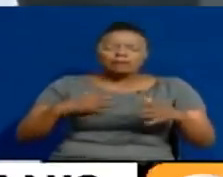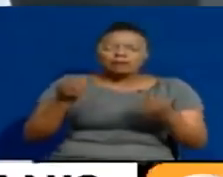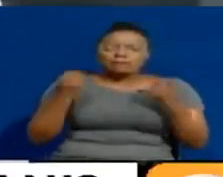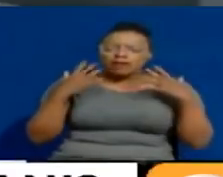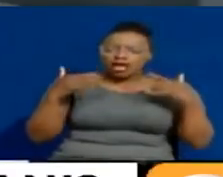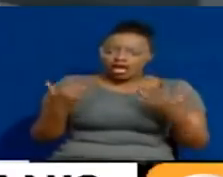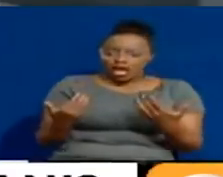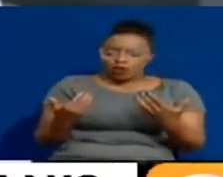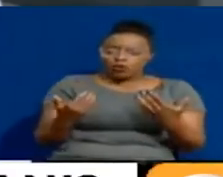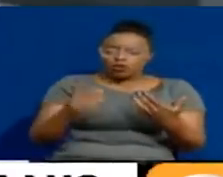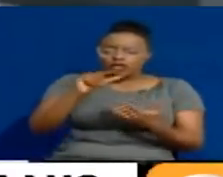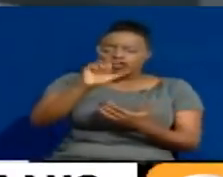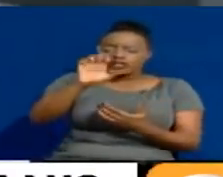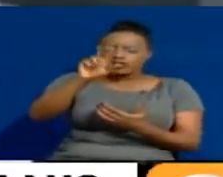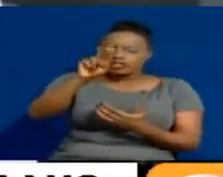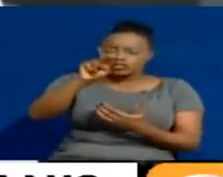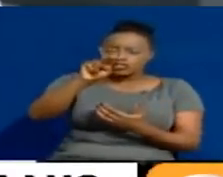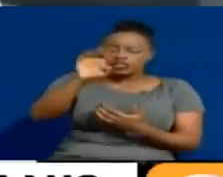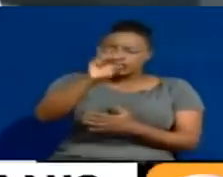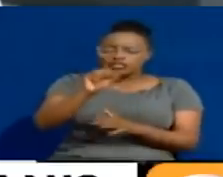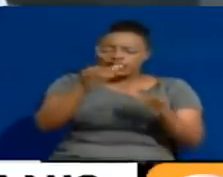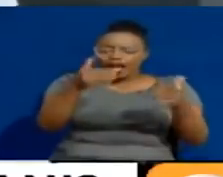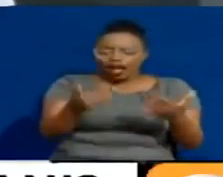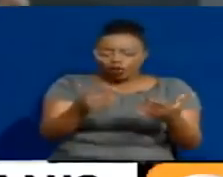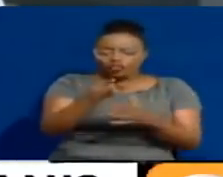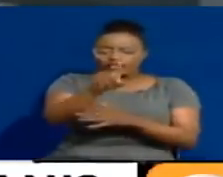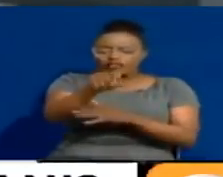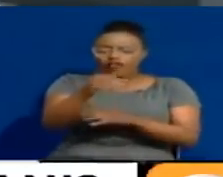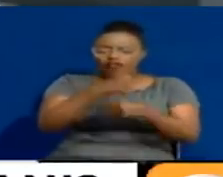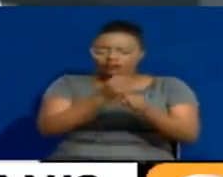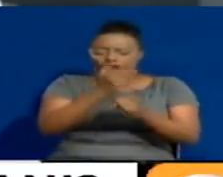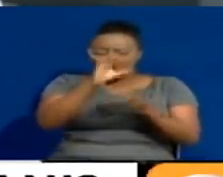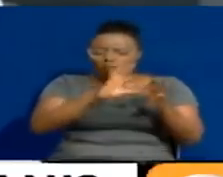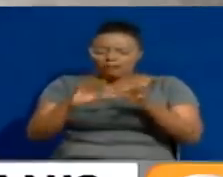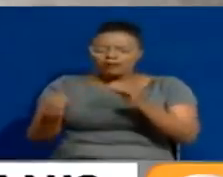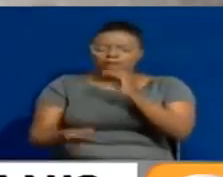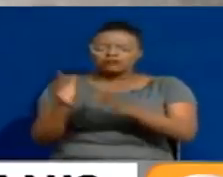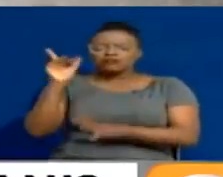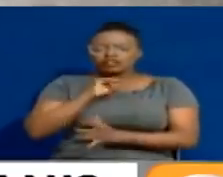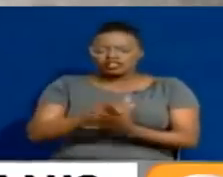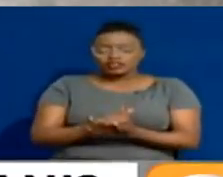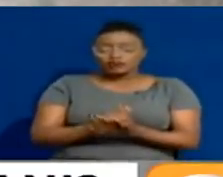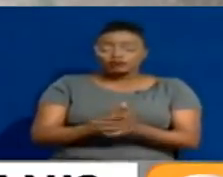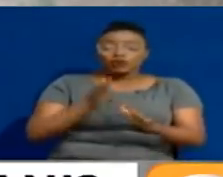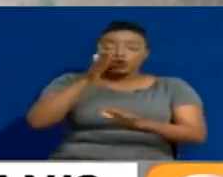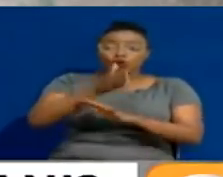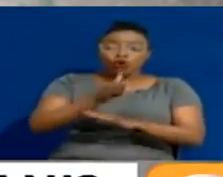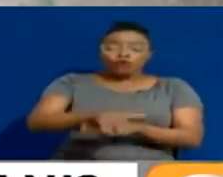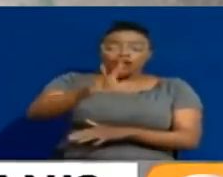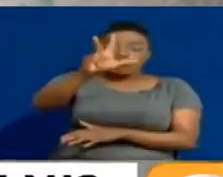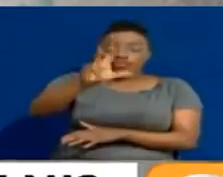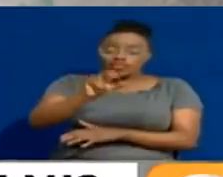how the genome of that virus is organized because they had sequences in place already. Watu zaidi ya